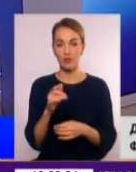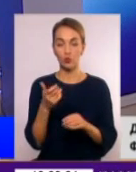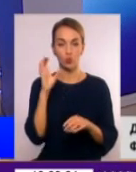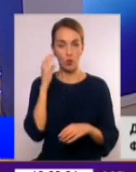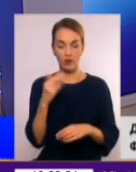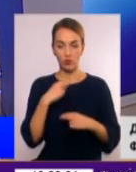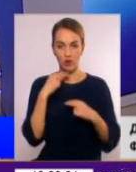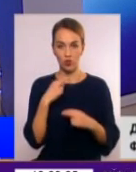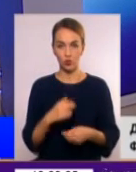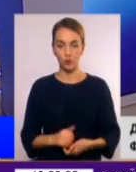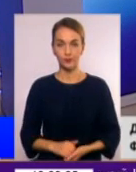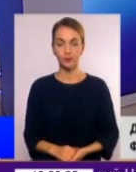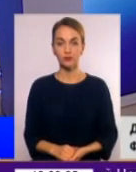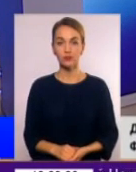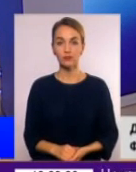уважно.